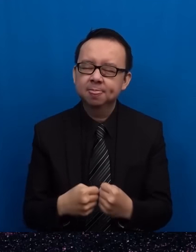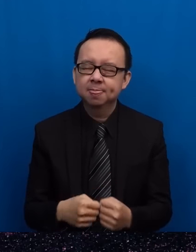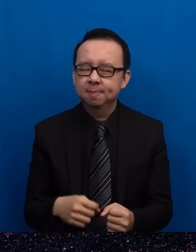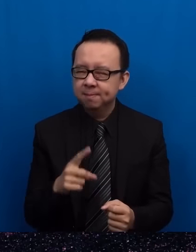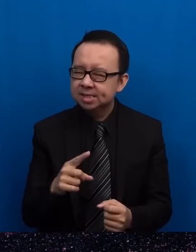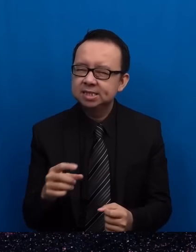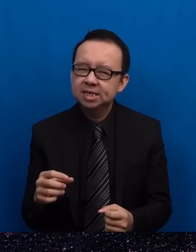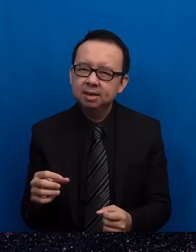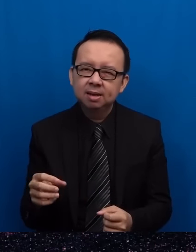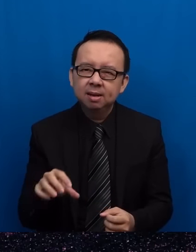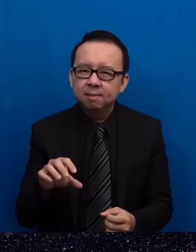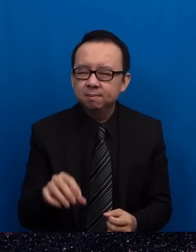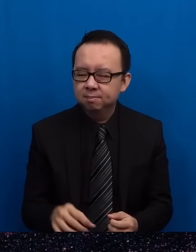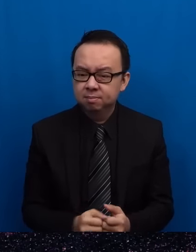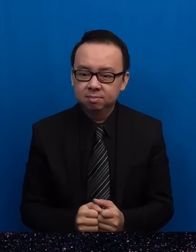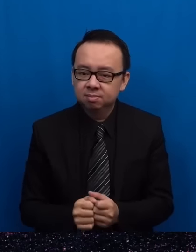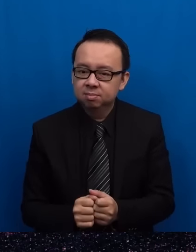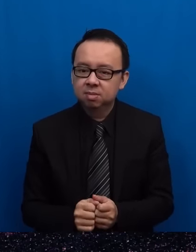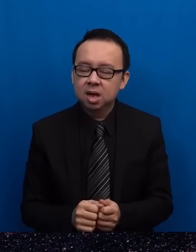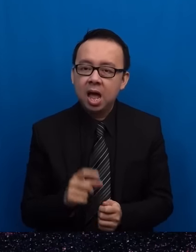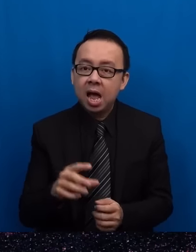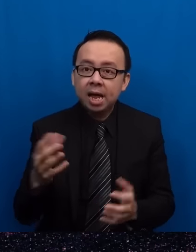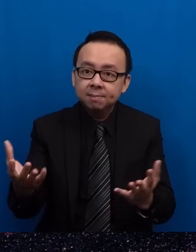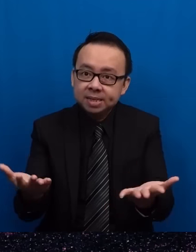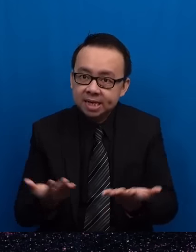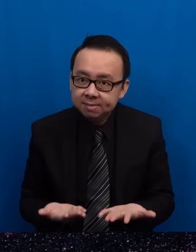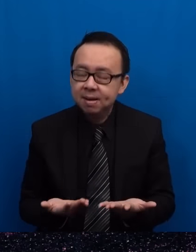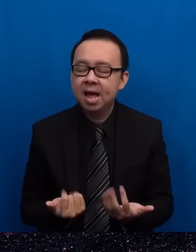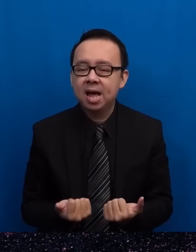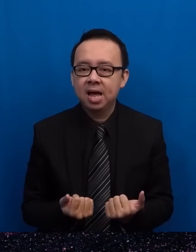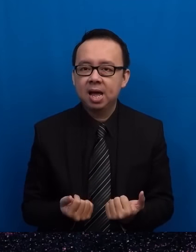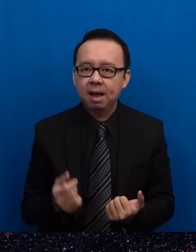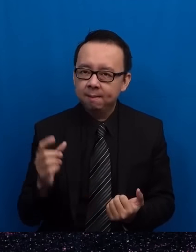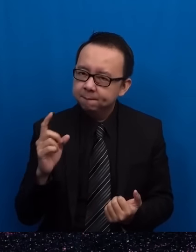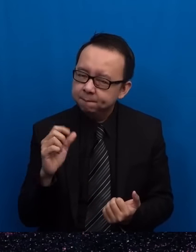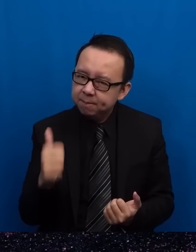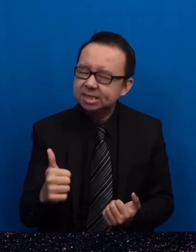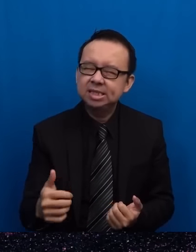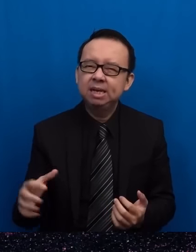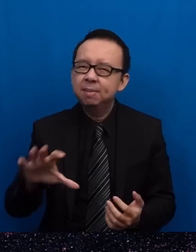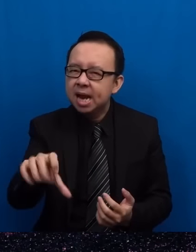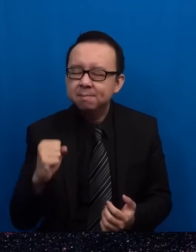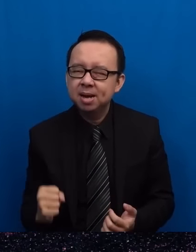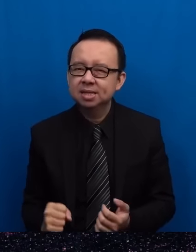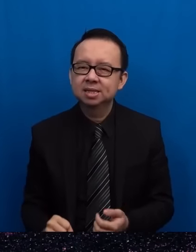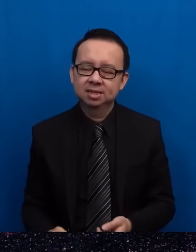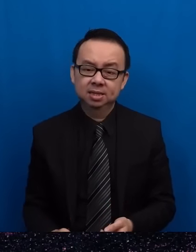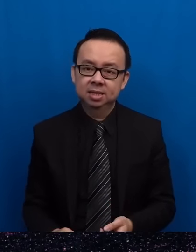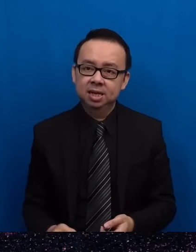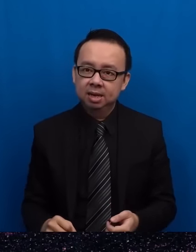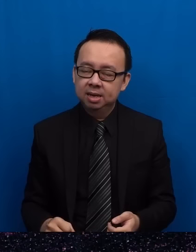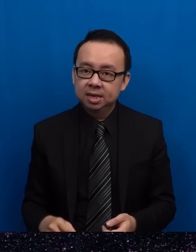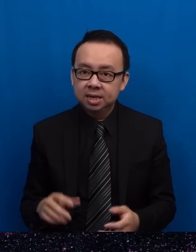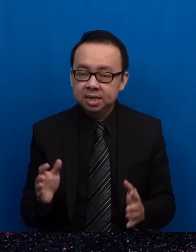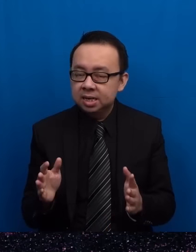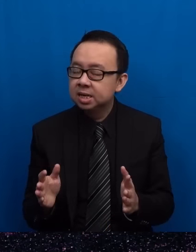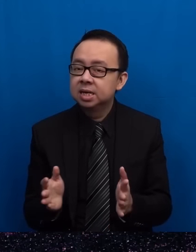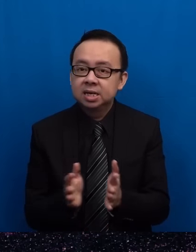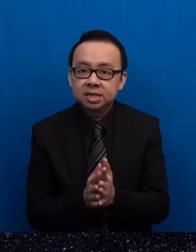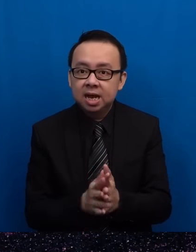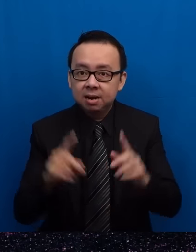you. Bahwa Anda pasti akan menerima, pasti akan mendapat, dan sebuah pintu